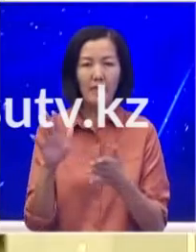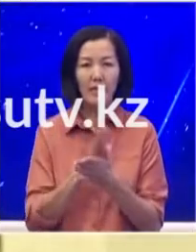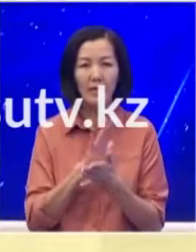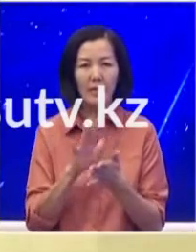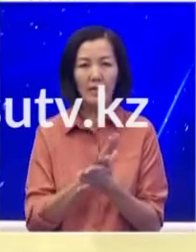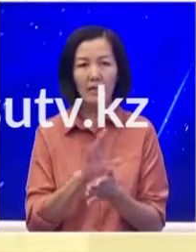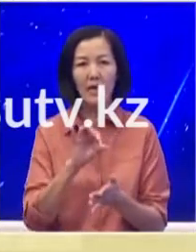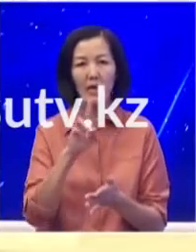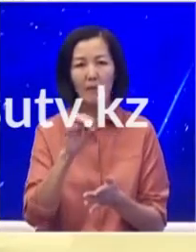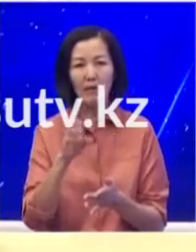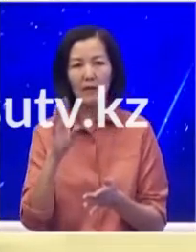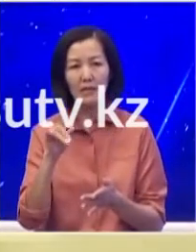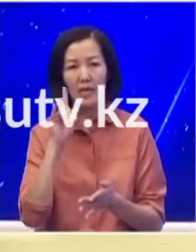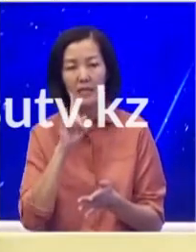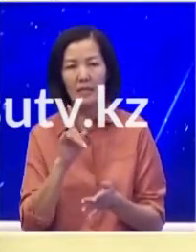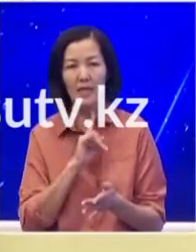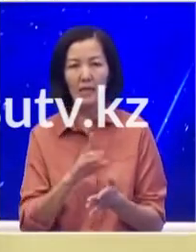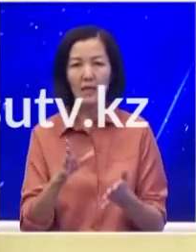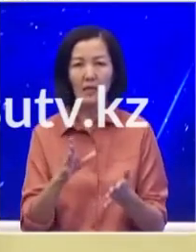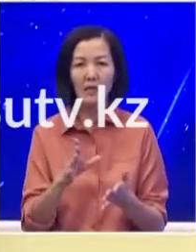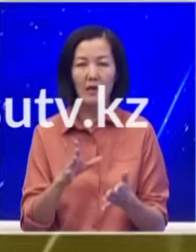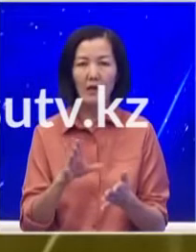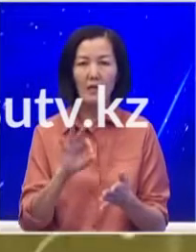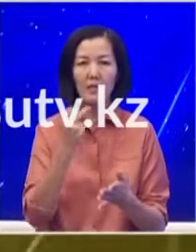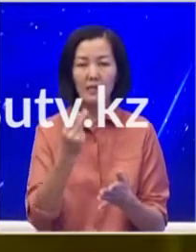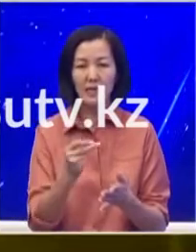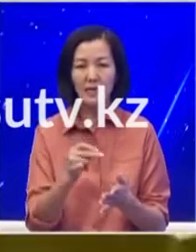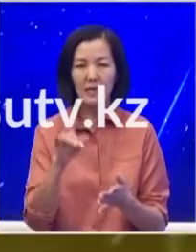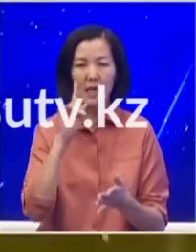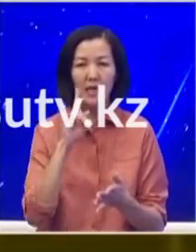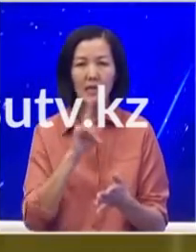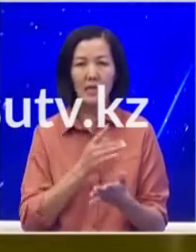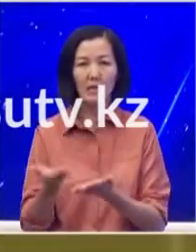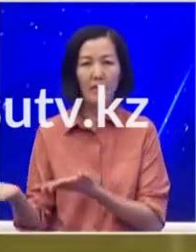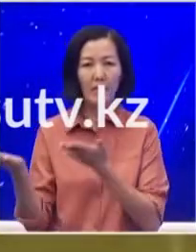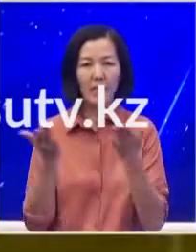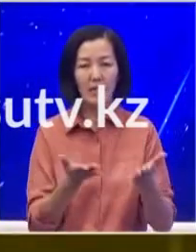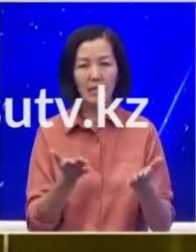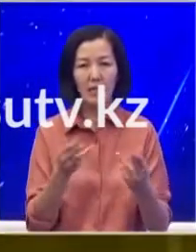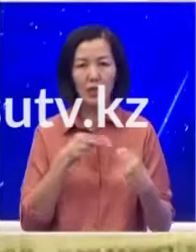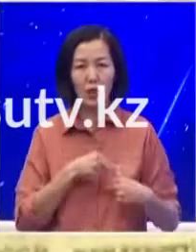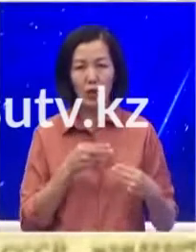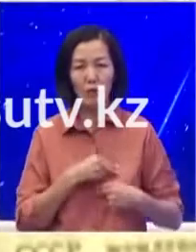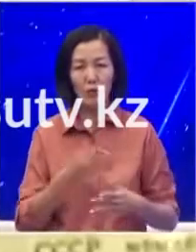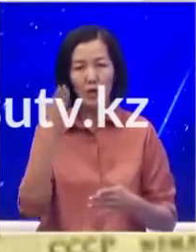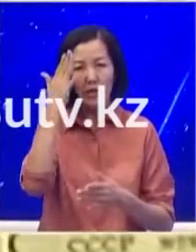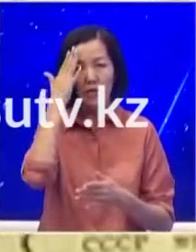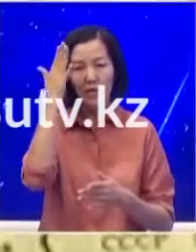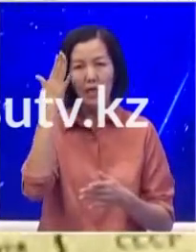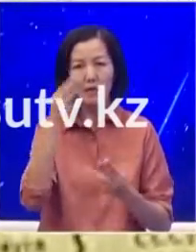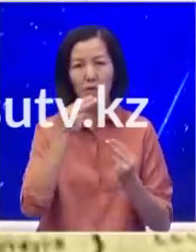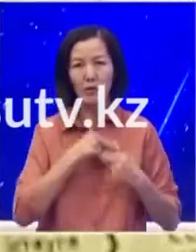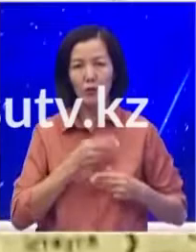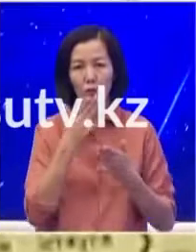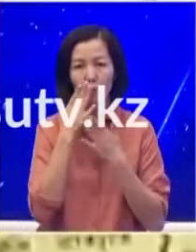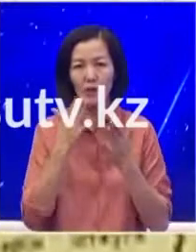издания «Егемен Казахстан», в ту пору еще носившего звание «Социалисток Казахстан», пригласило ее в свои ряды. Талантливая и неутомимая, она